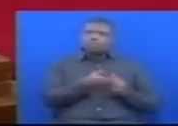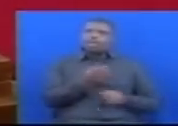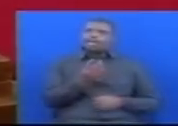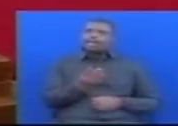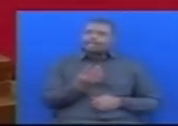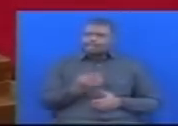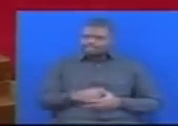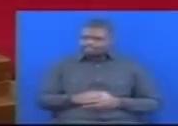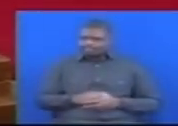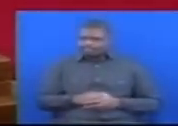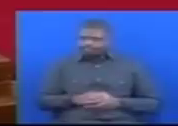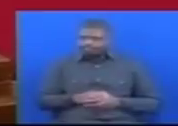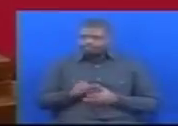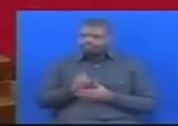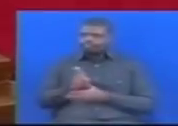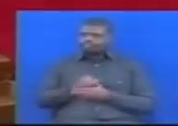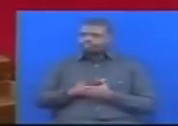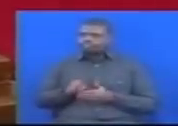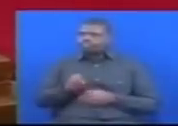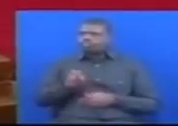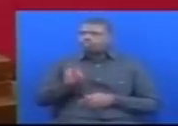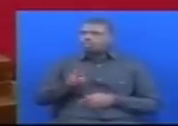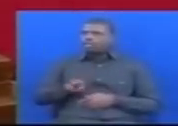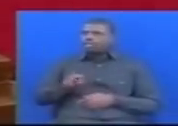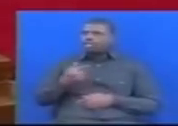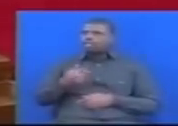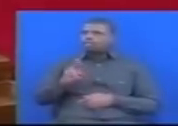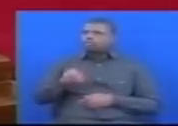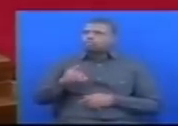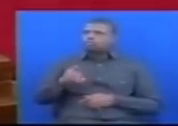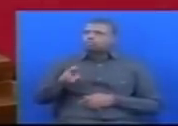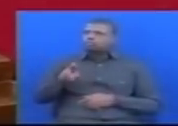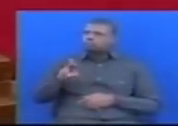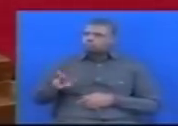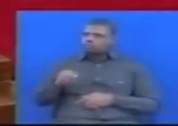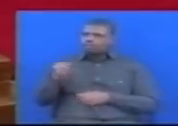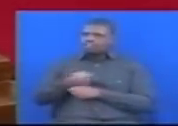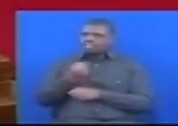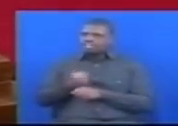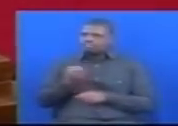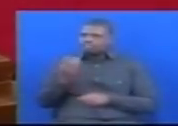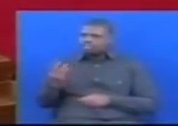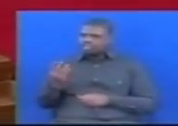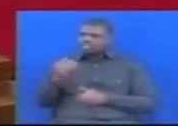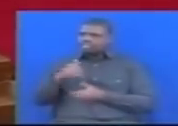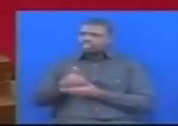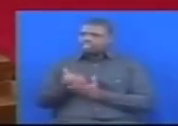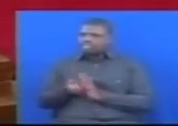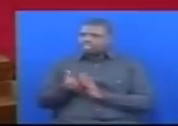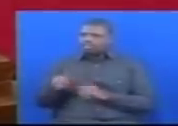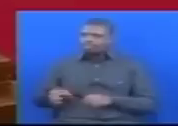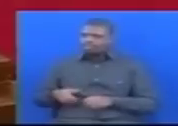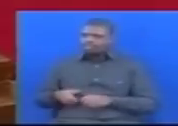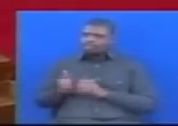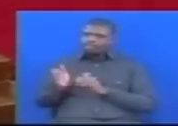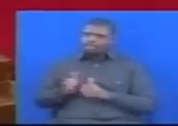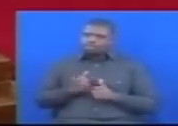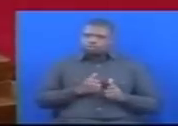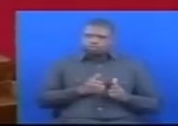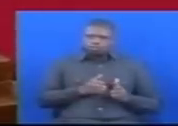wanne. Halmashauri ya wilaya Tunduru kwa sasa ina watumishi wanne katika sekta ambao ni maafisa mipango miji